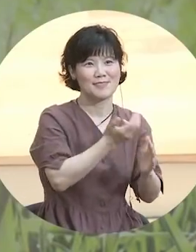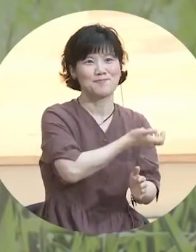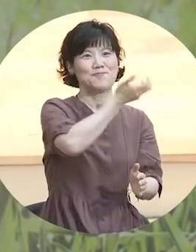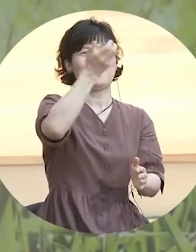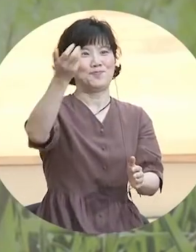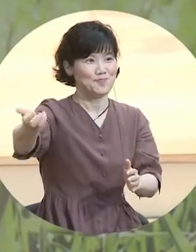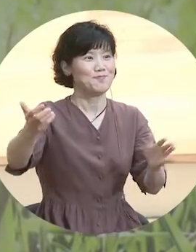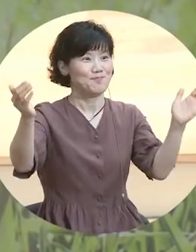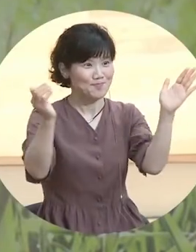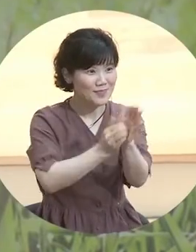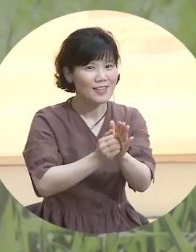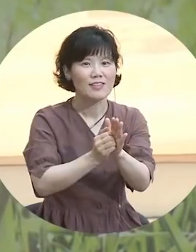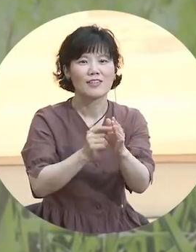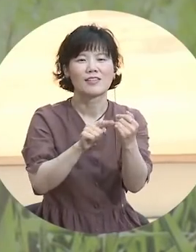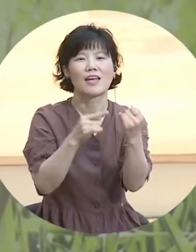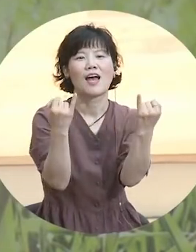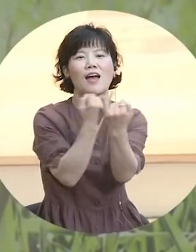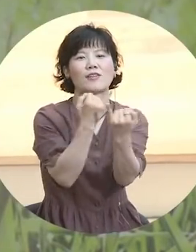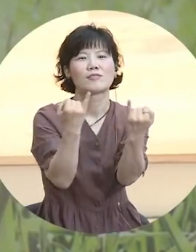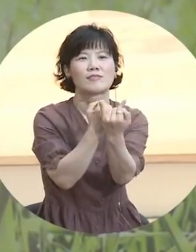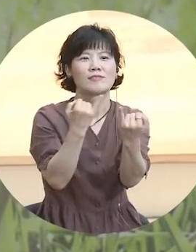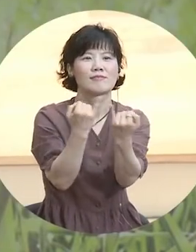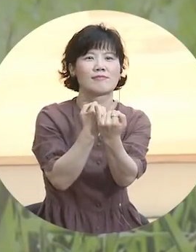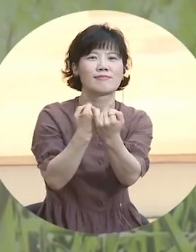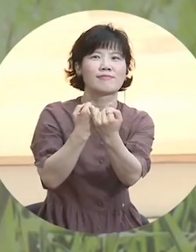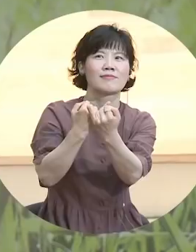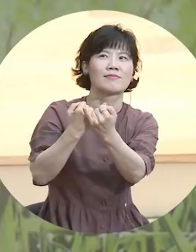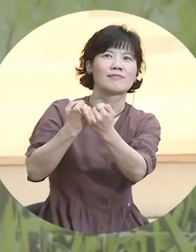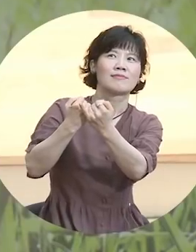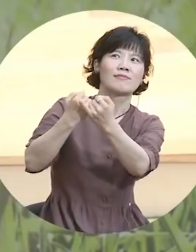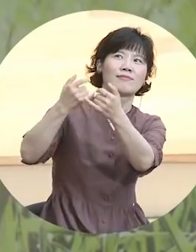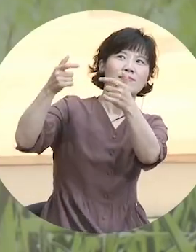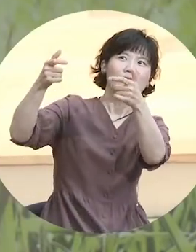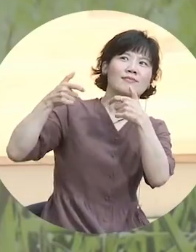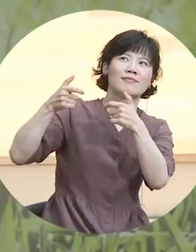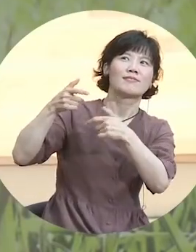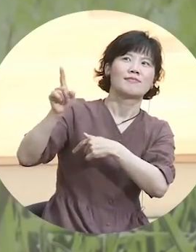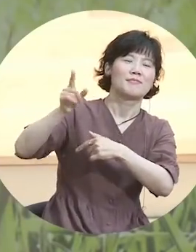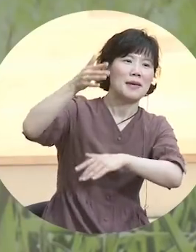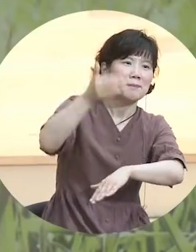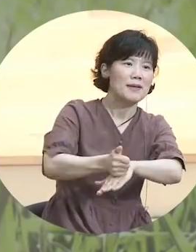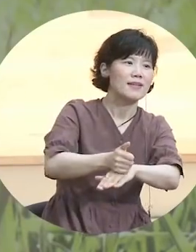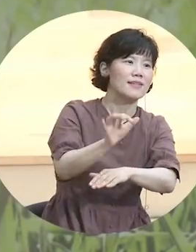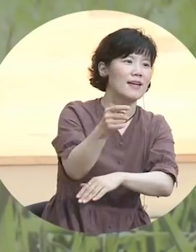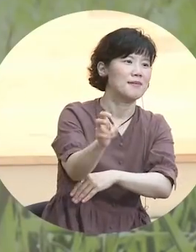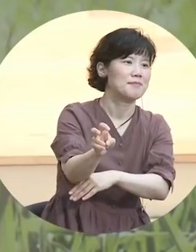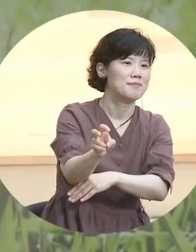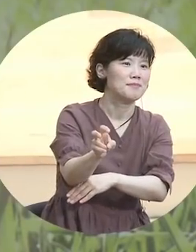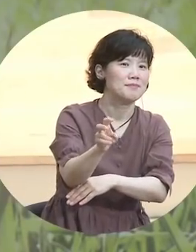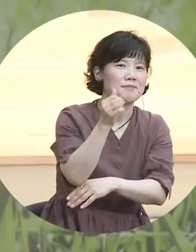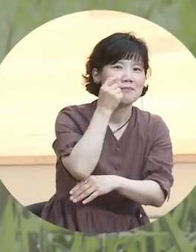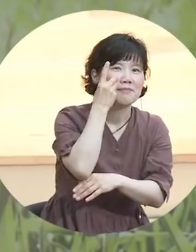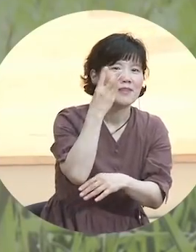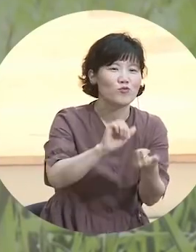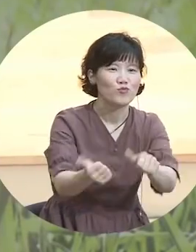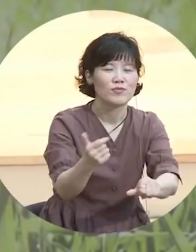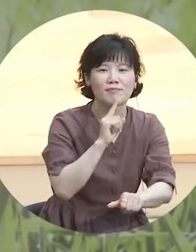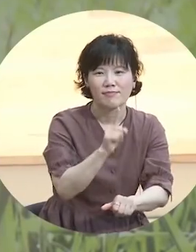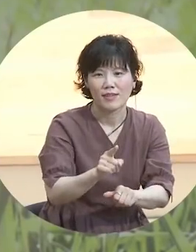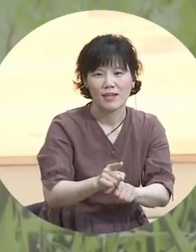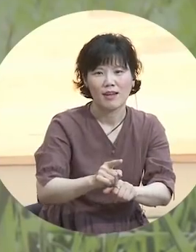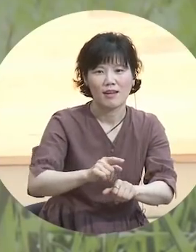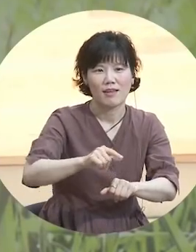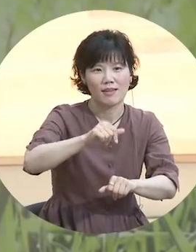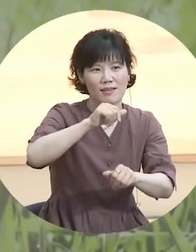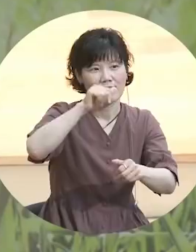그 즈음에 이 아줌마는 천청병력 같은 소식을 듣게 되어지죠. 말기 암으로 몇 개월밖에 살지 못한다.